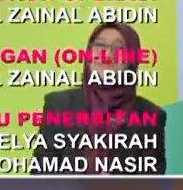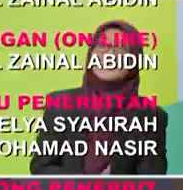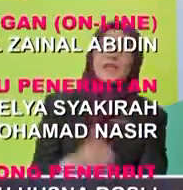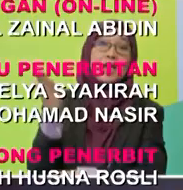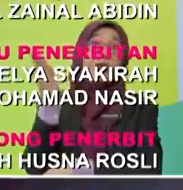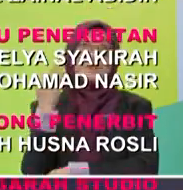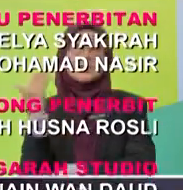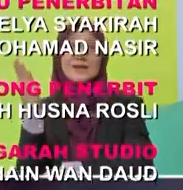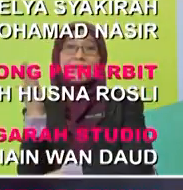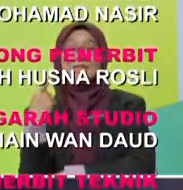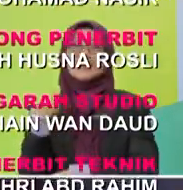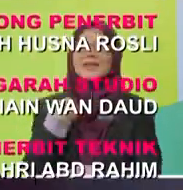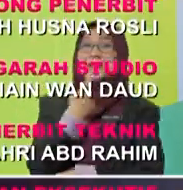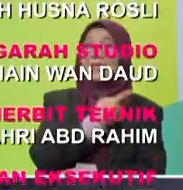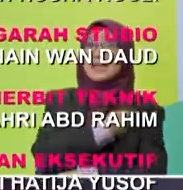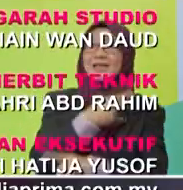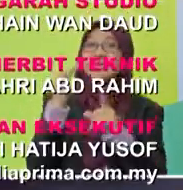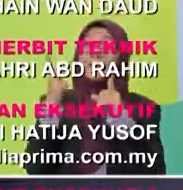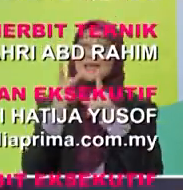ayo ayo kita